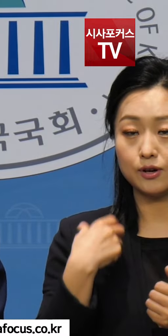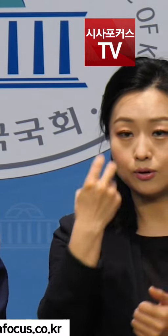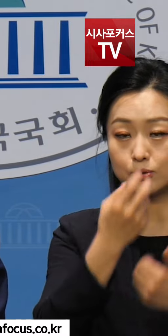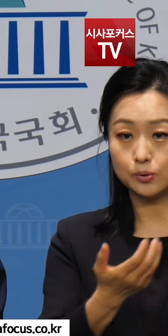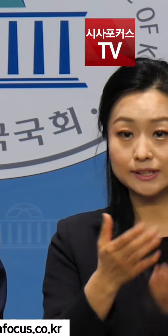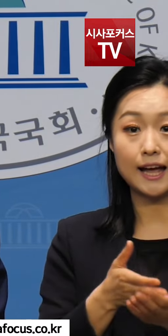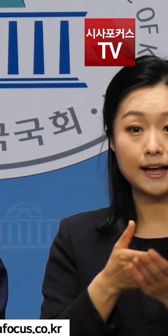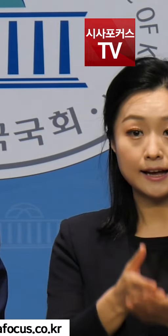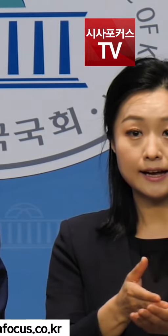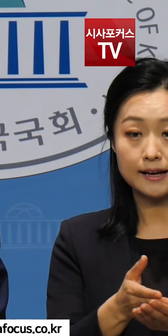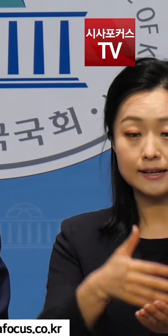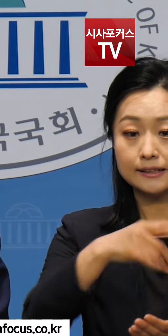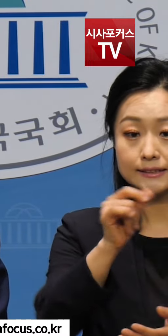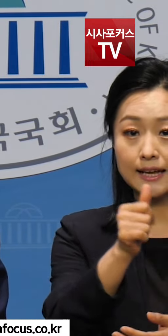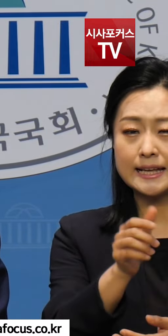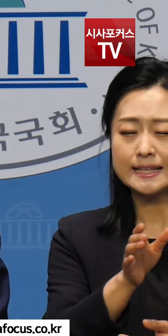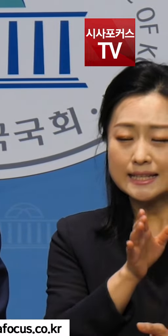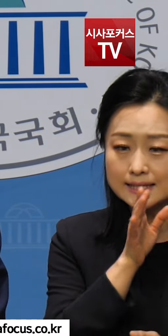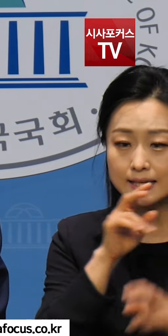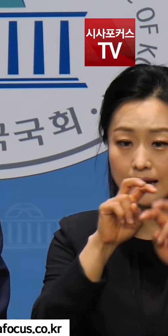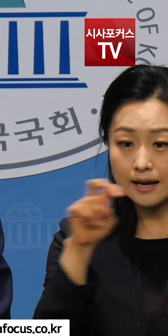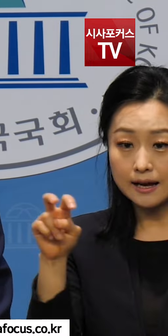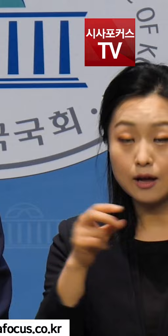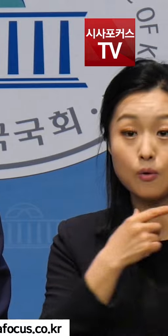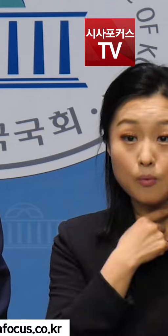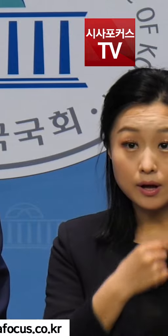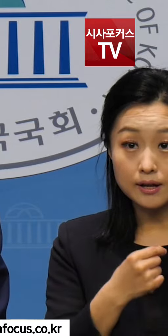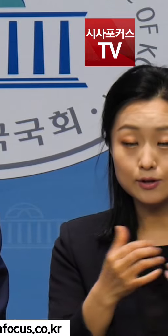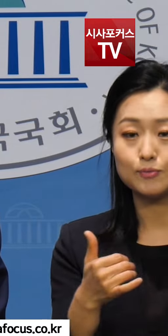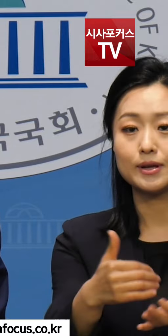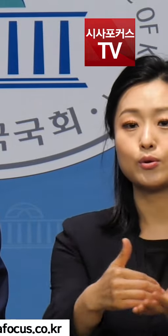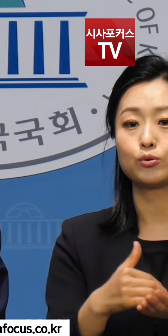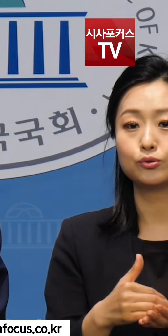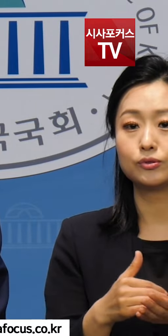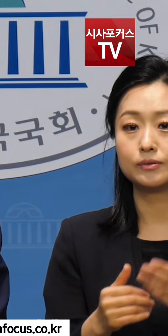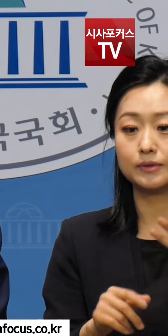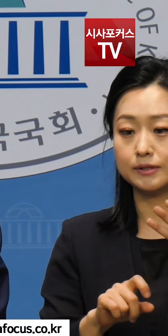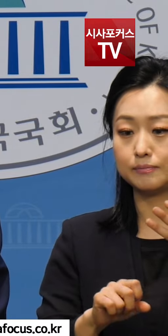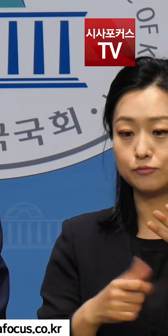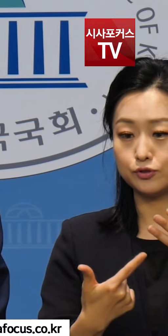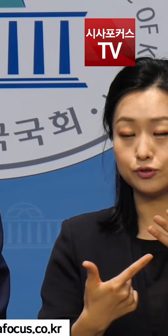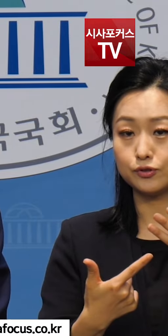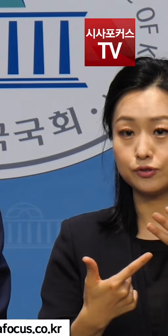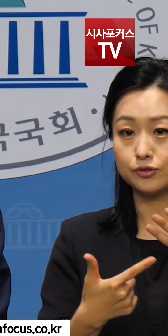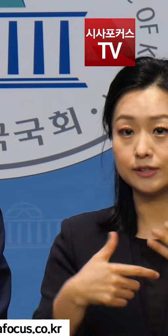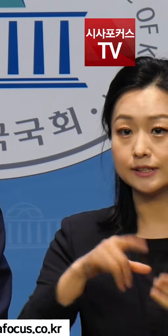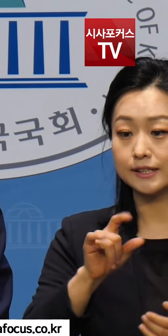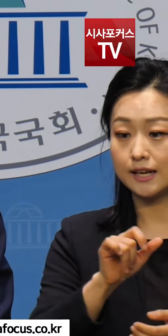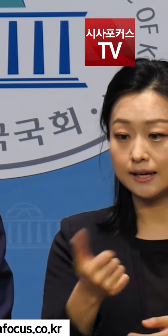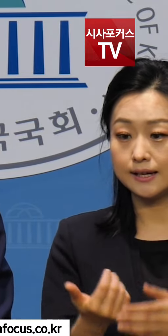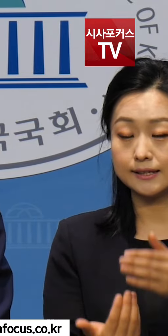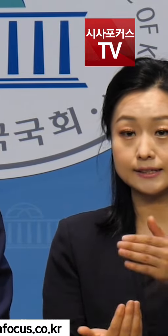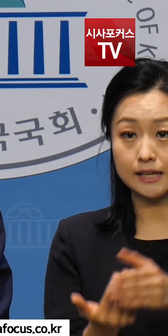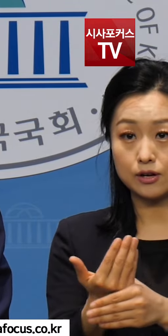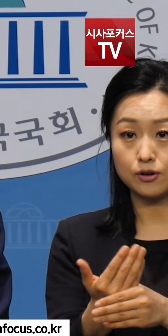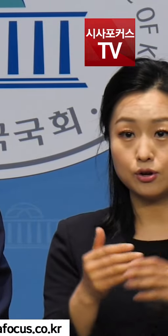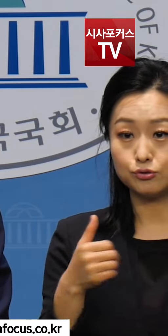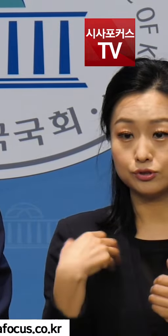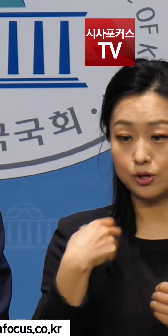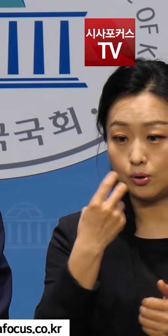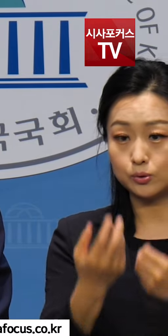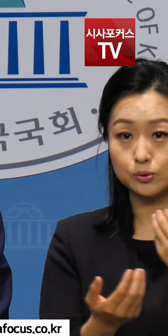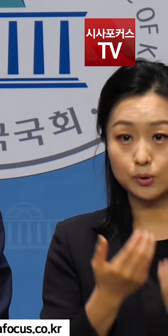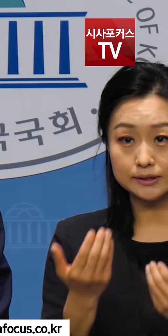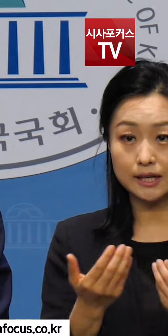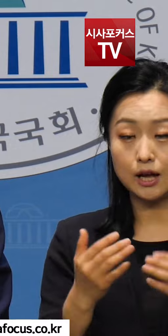최혜병 순직 사건의 진실을 원하는 국민적 요구이다. 지난해 8월 16일 최혜병 사망 사건 국정조사를 위한